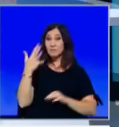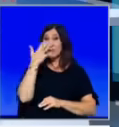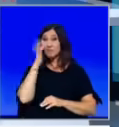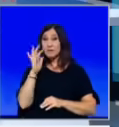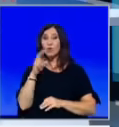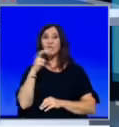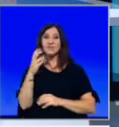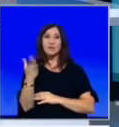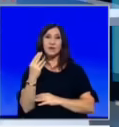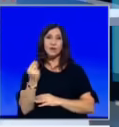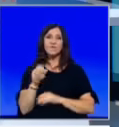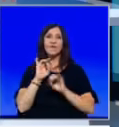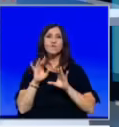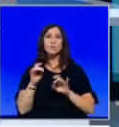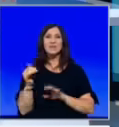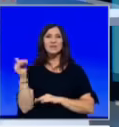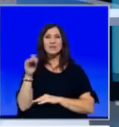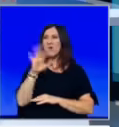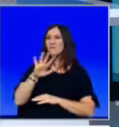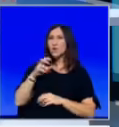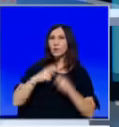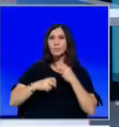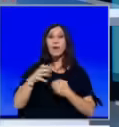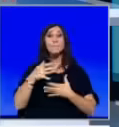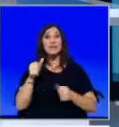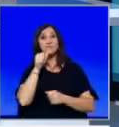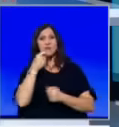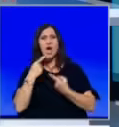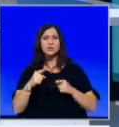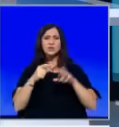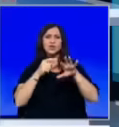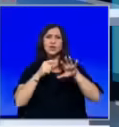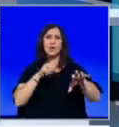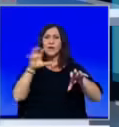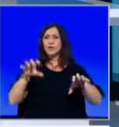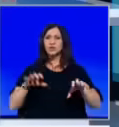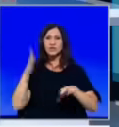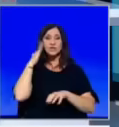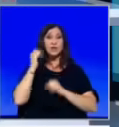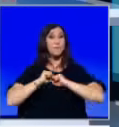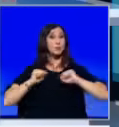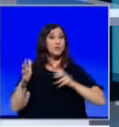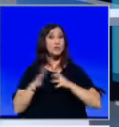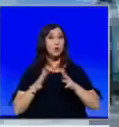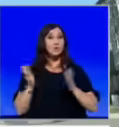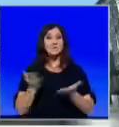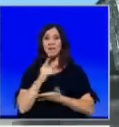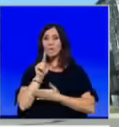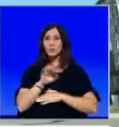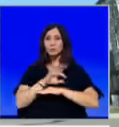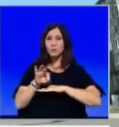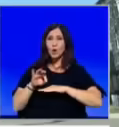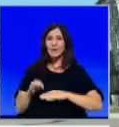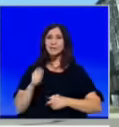милиона и 200 хиляди лева. Информацията идва на фона на проблеми с безводия в различни части на страната и протести на хора. Става дума за проект